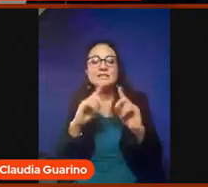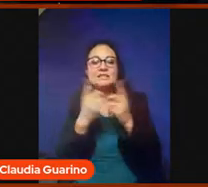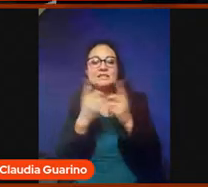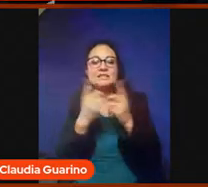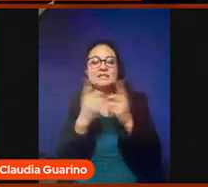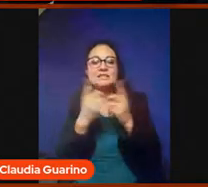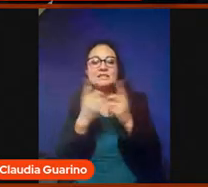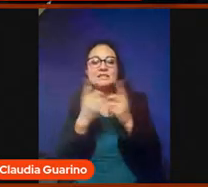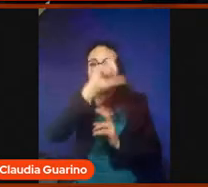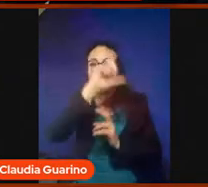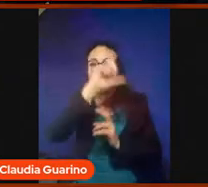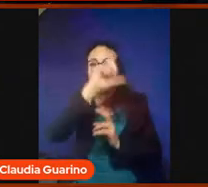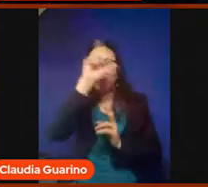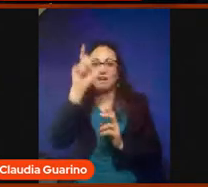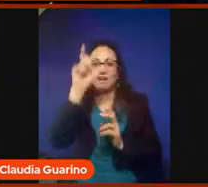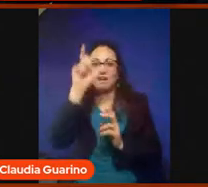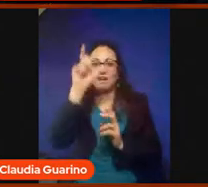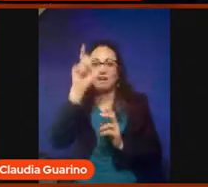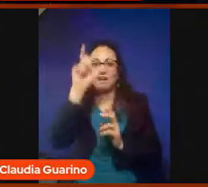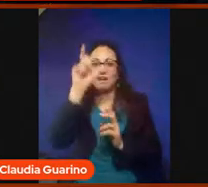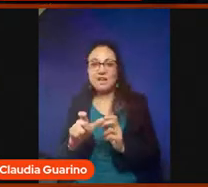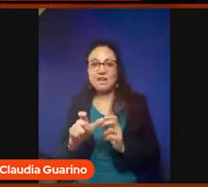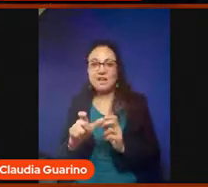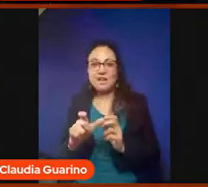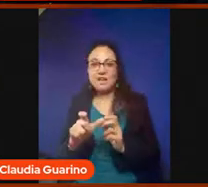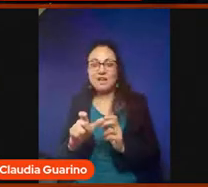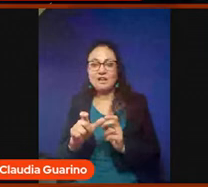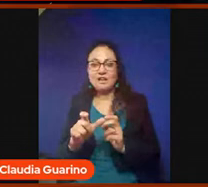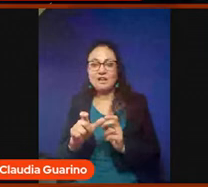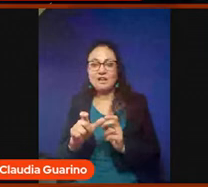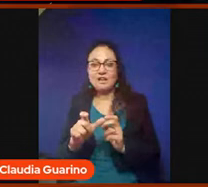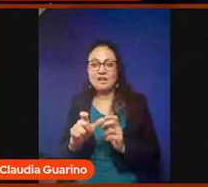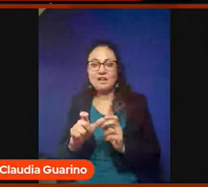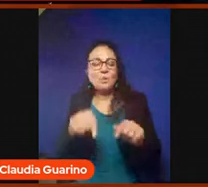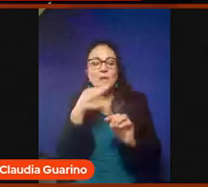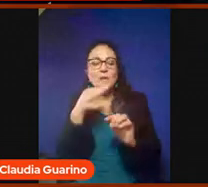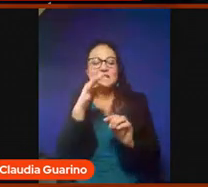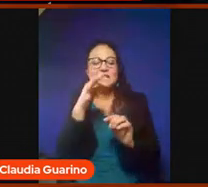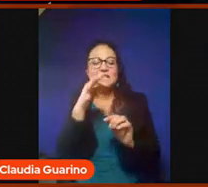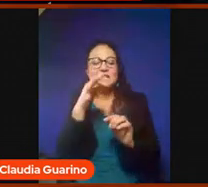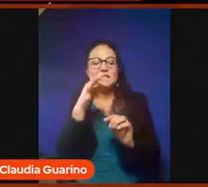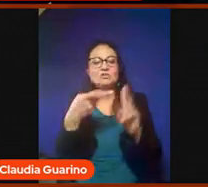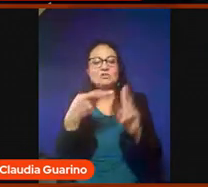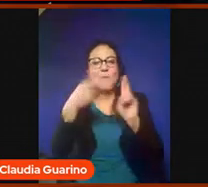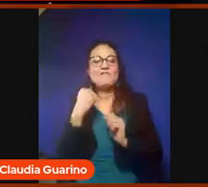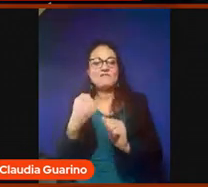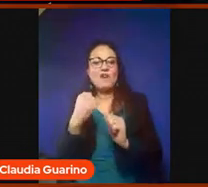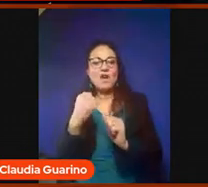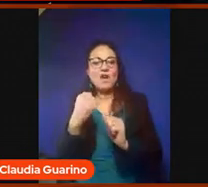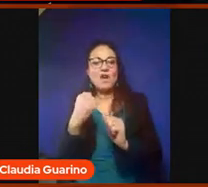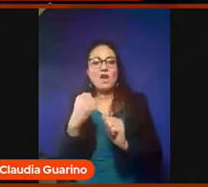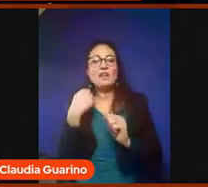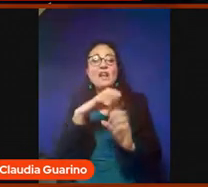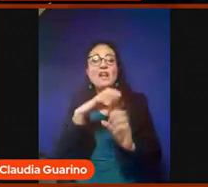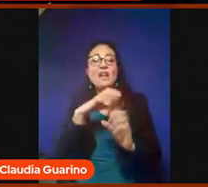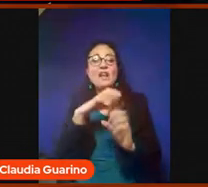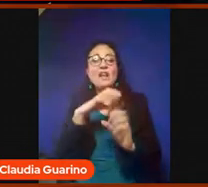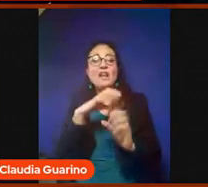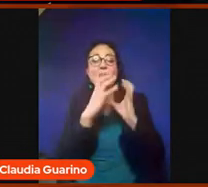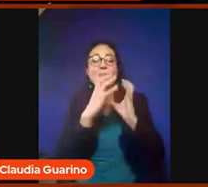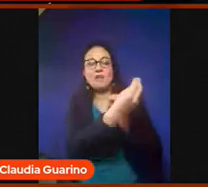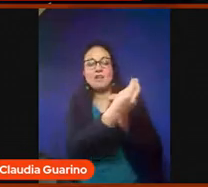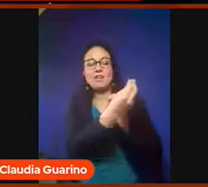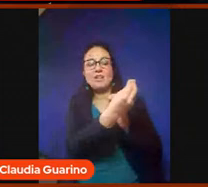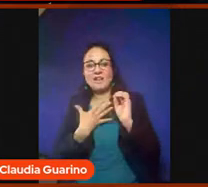forse il messaggio più forte che la Terra ci invia, perché, come dicono